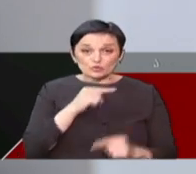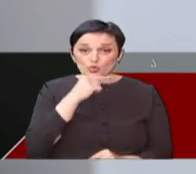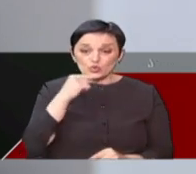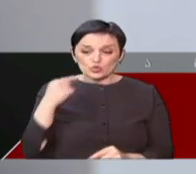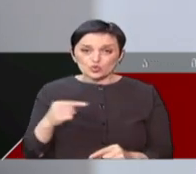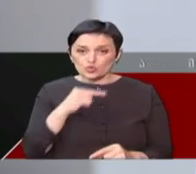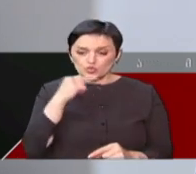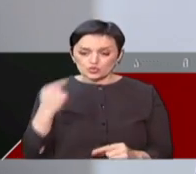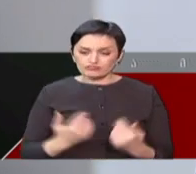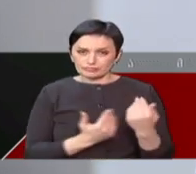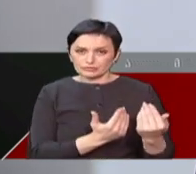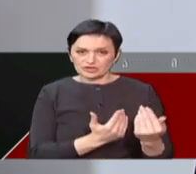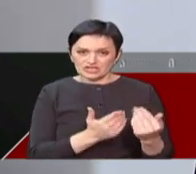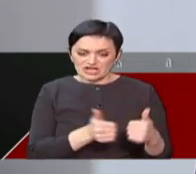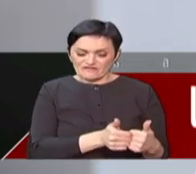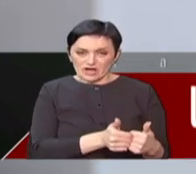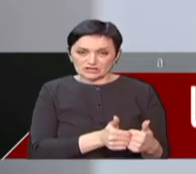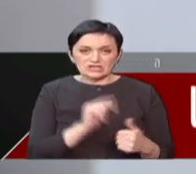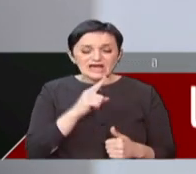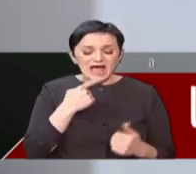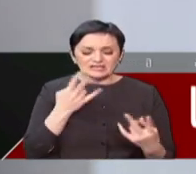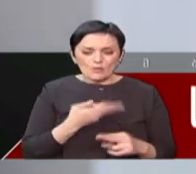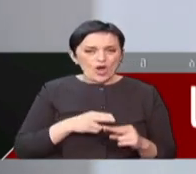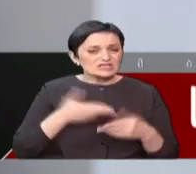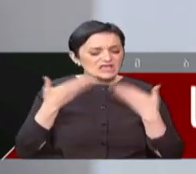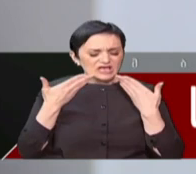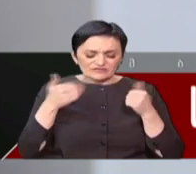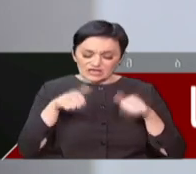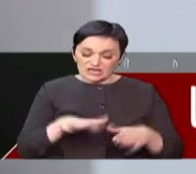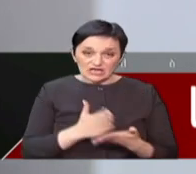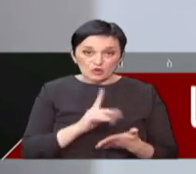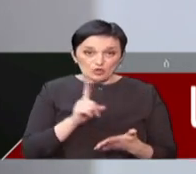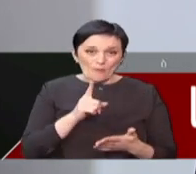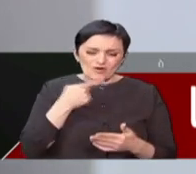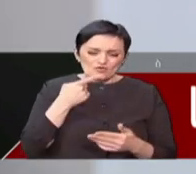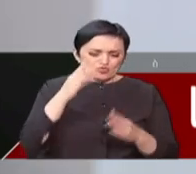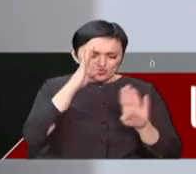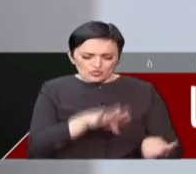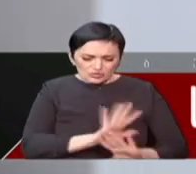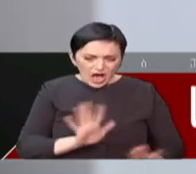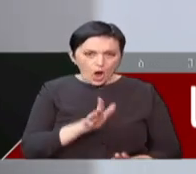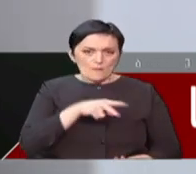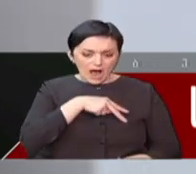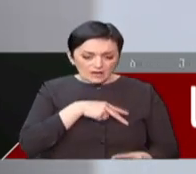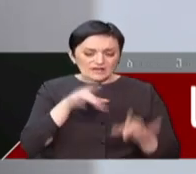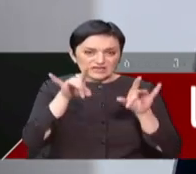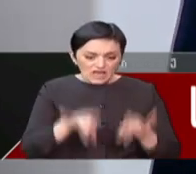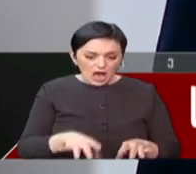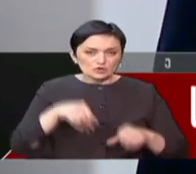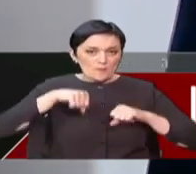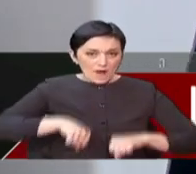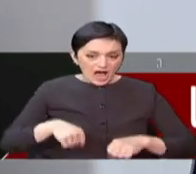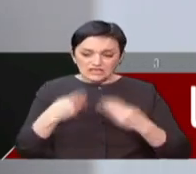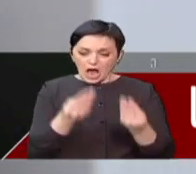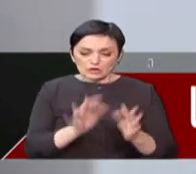რუსეთის და რუსების გვერდით. რა თქმა უნდა, ეს არ არის ადვილი გადასაწყვეტი და რომ უკიჟინებენ ახლა, ნუ დატოვეთ პარლამენტს დარჩით, აქ მანდატი არ